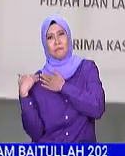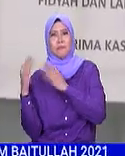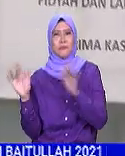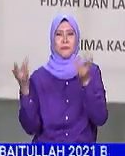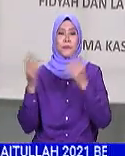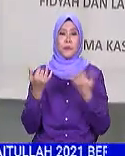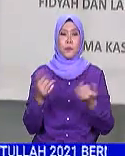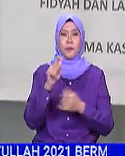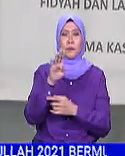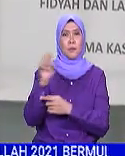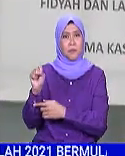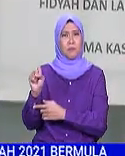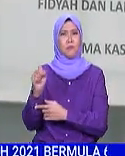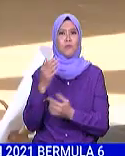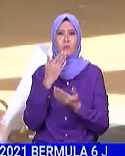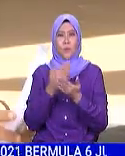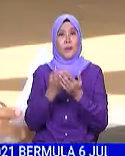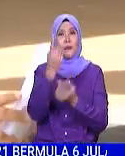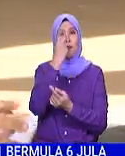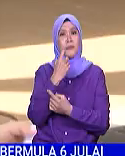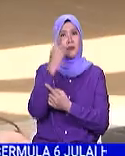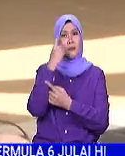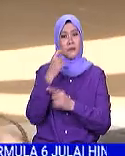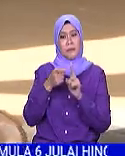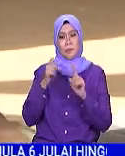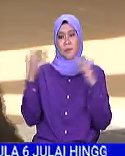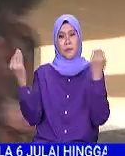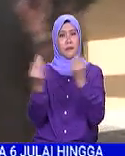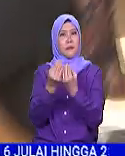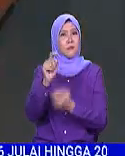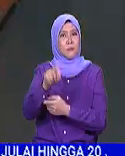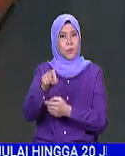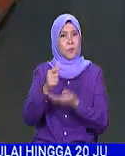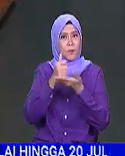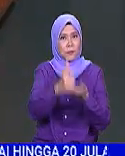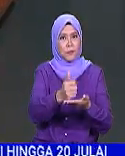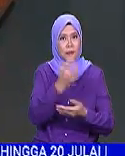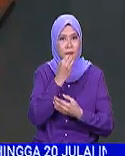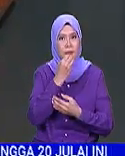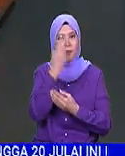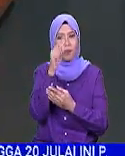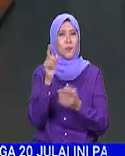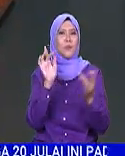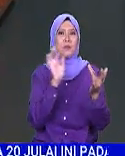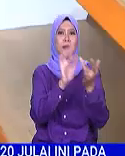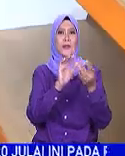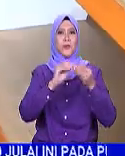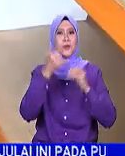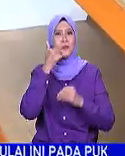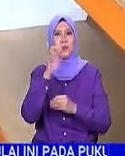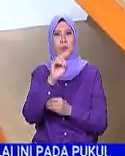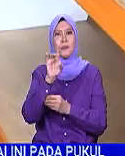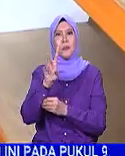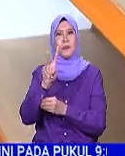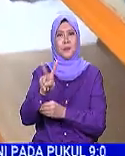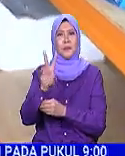TBS juga mengadukan sebarang pertanyaan daripada masyarakat yang memerlukan bantuan makanan untuk segera menghubungi Italian